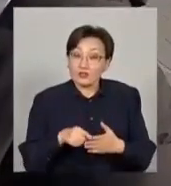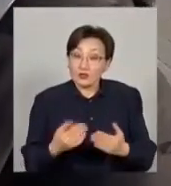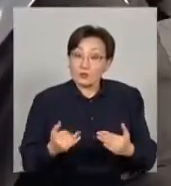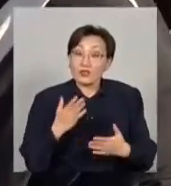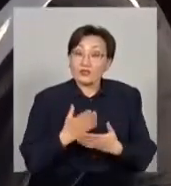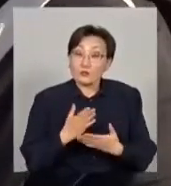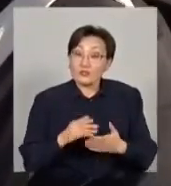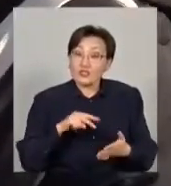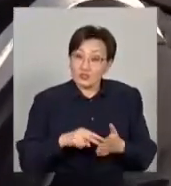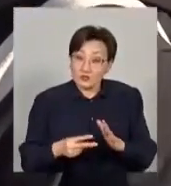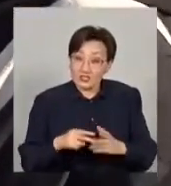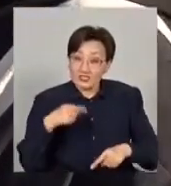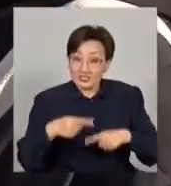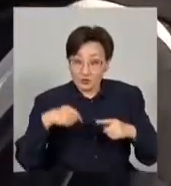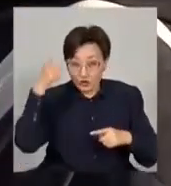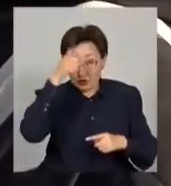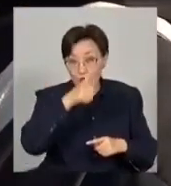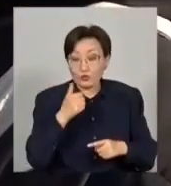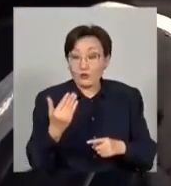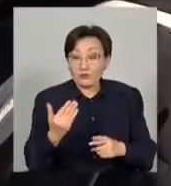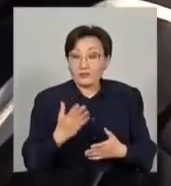есть какие-то планы на следующий год?